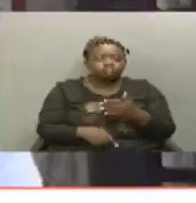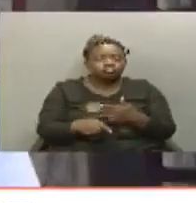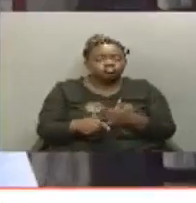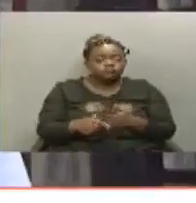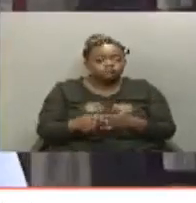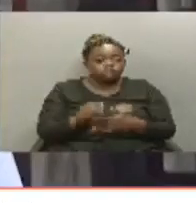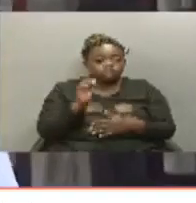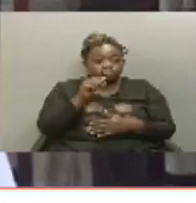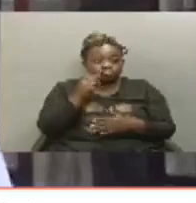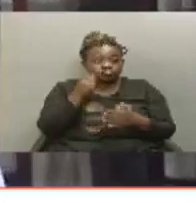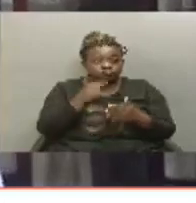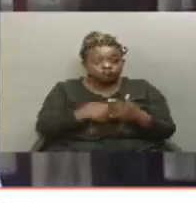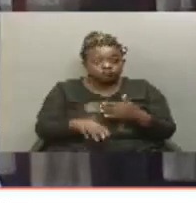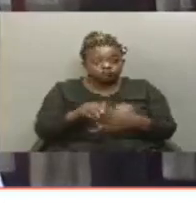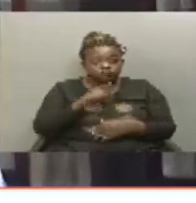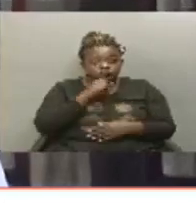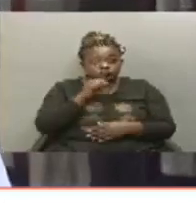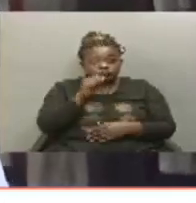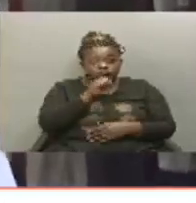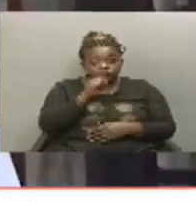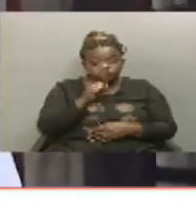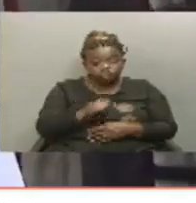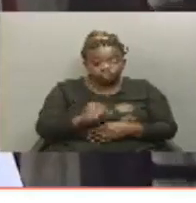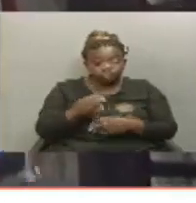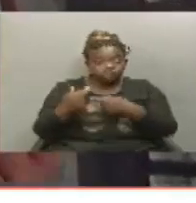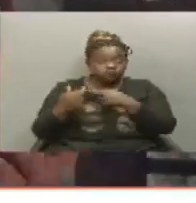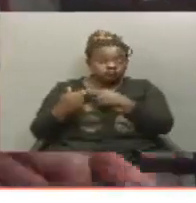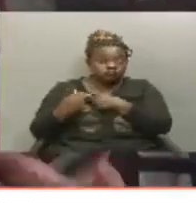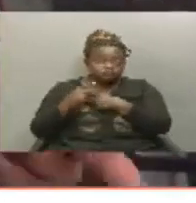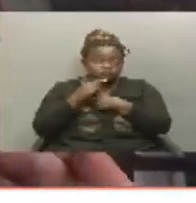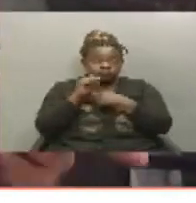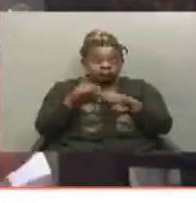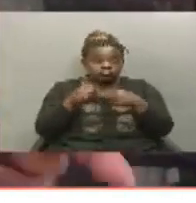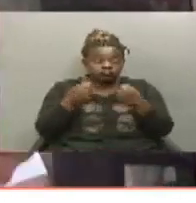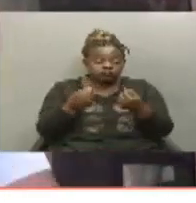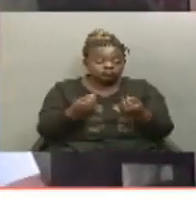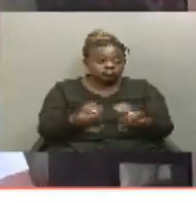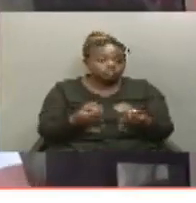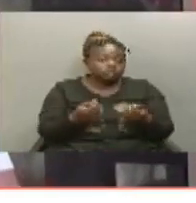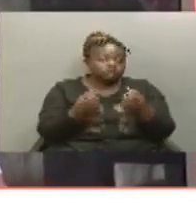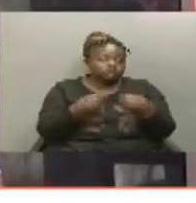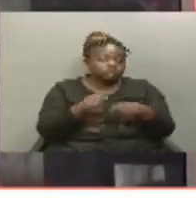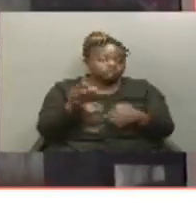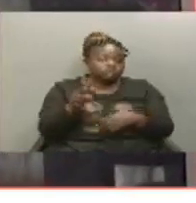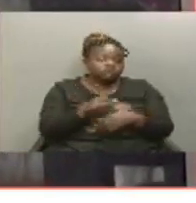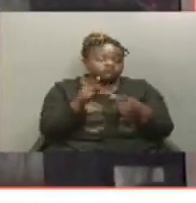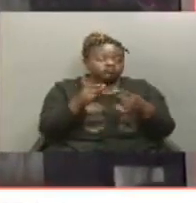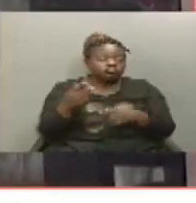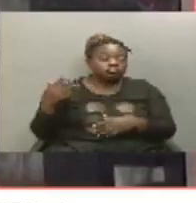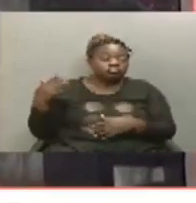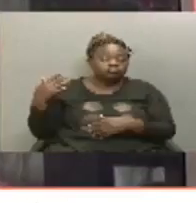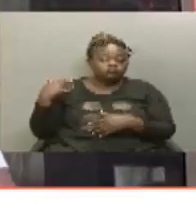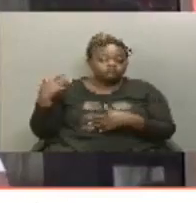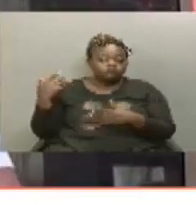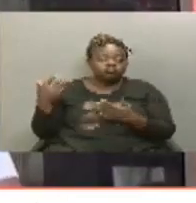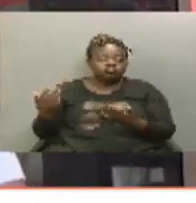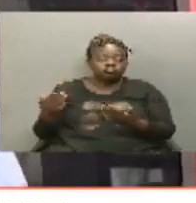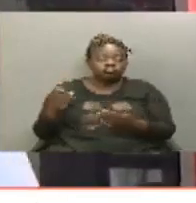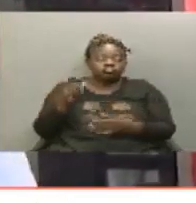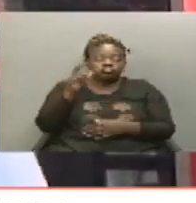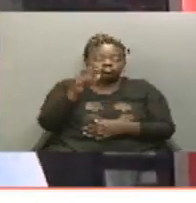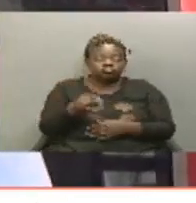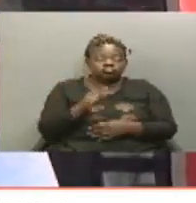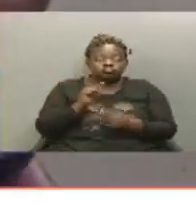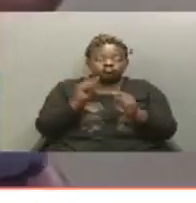kiki? Mwami oyo abadde mukulu, mwami waavunaanyizibwa tasobola kukola ki? Kati recently ndabawo bangamba waliwo omuntu